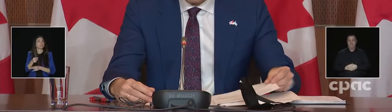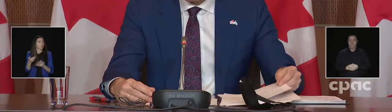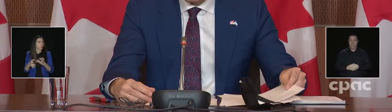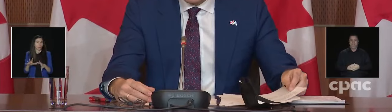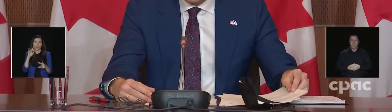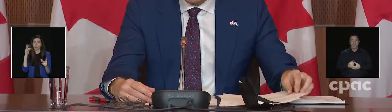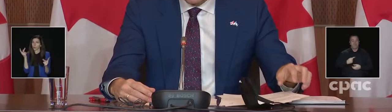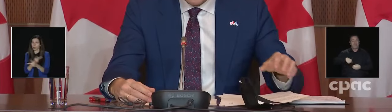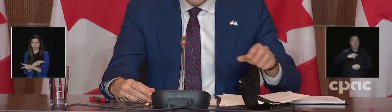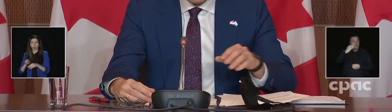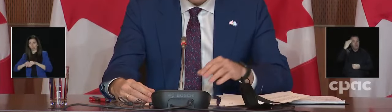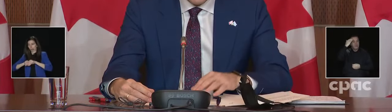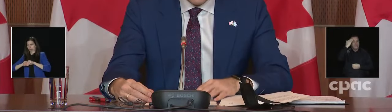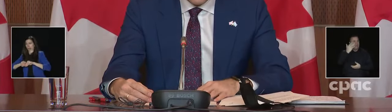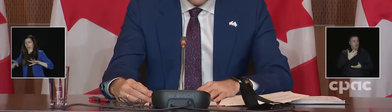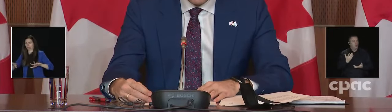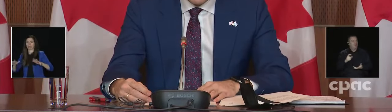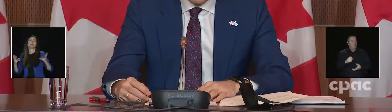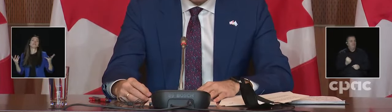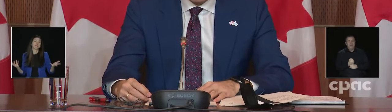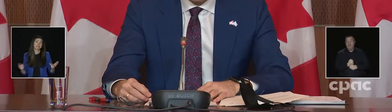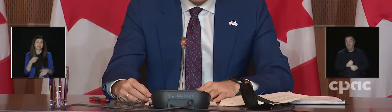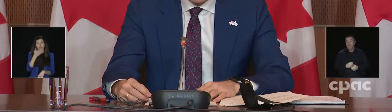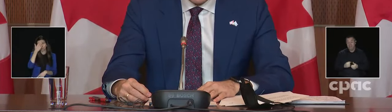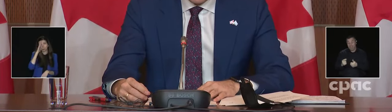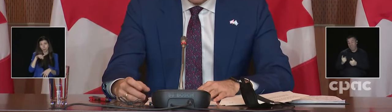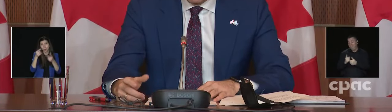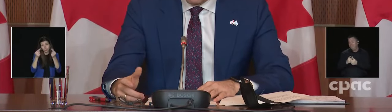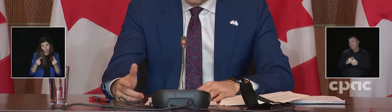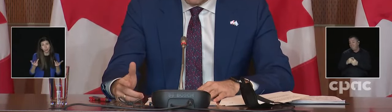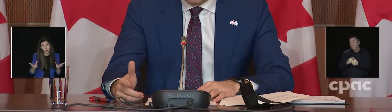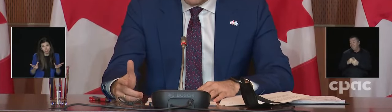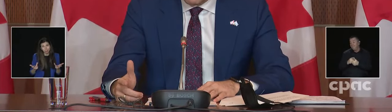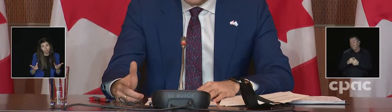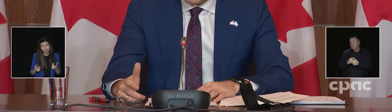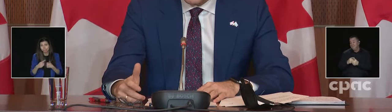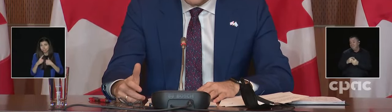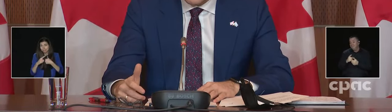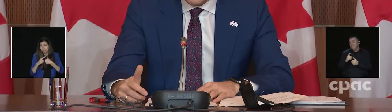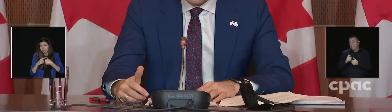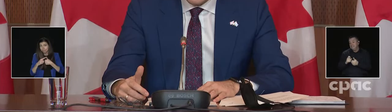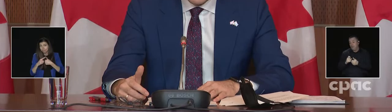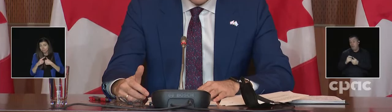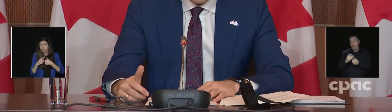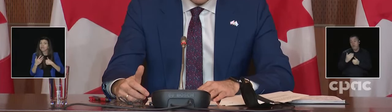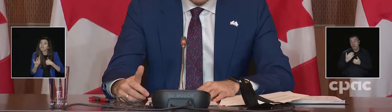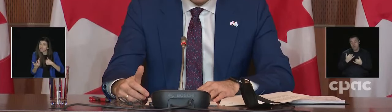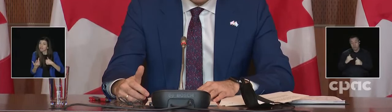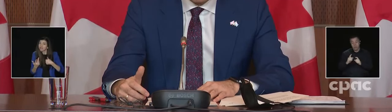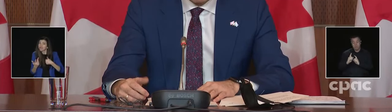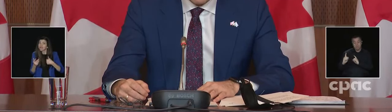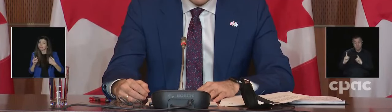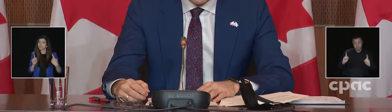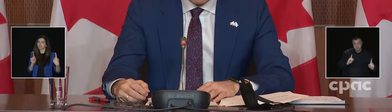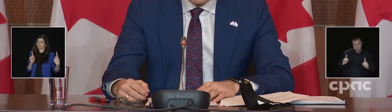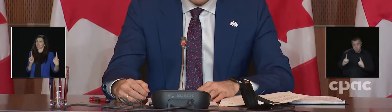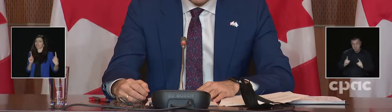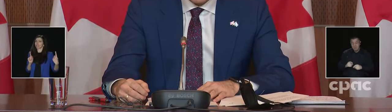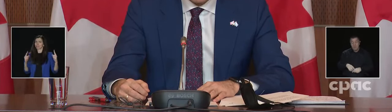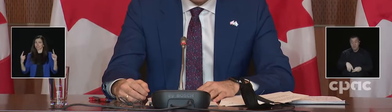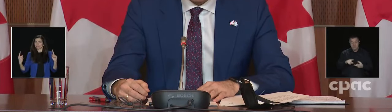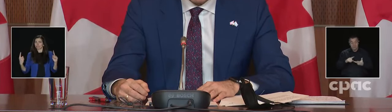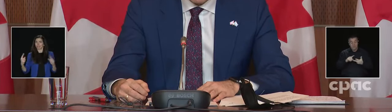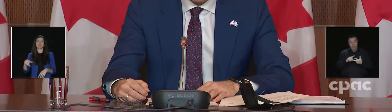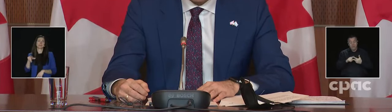Nous savons toutefois ce qu'il faut faire. 1. Maintenir une saine distanciation physique. 2. Porter un